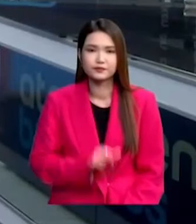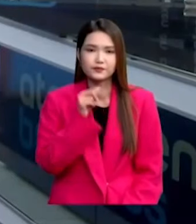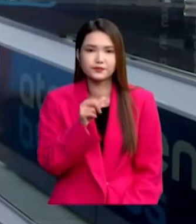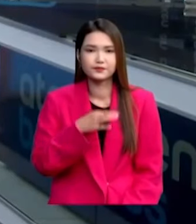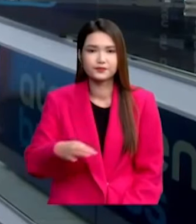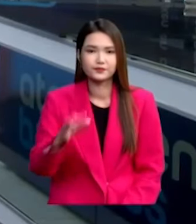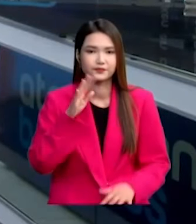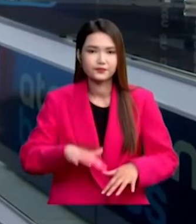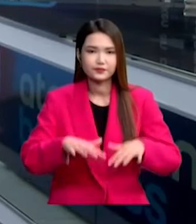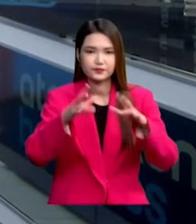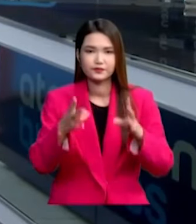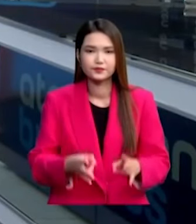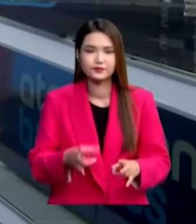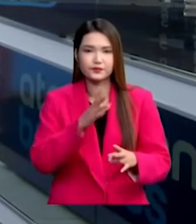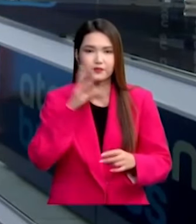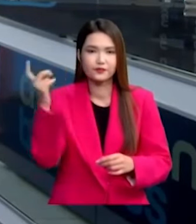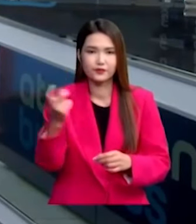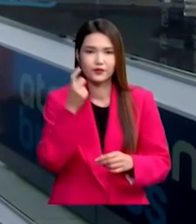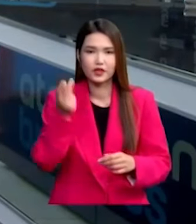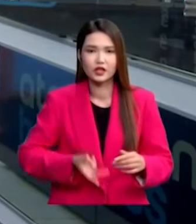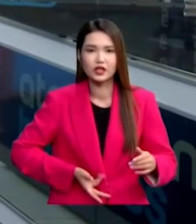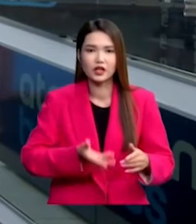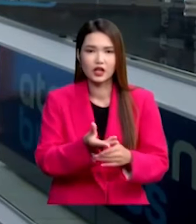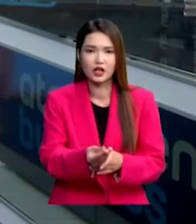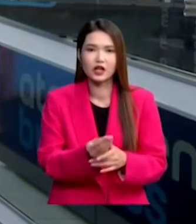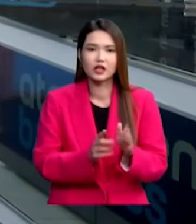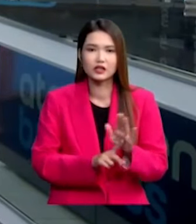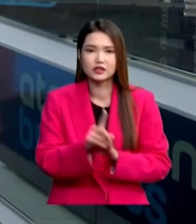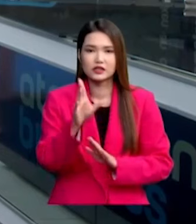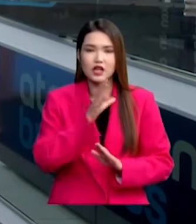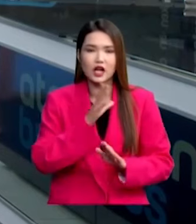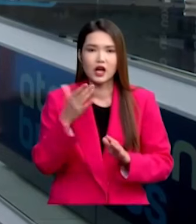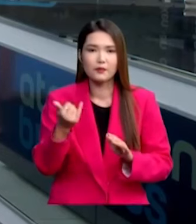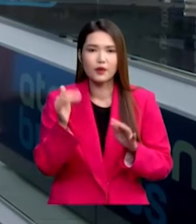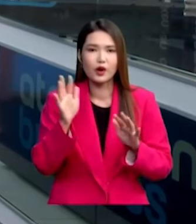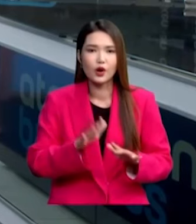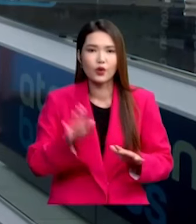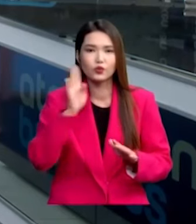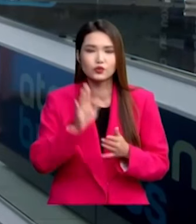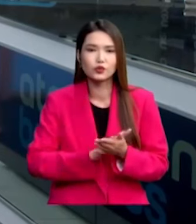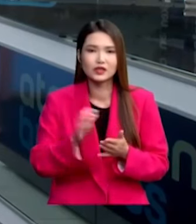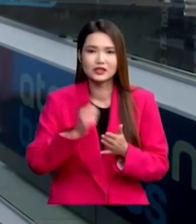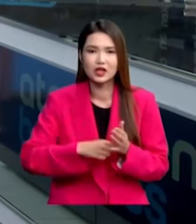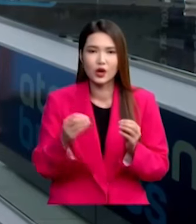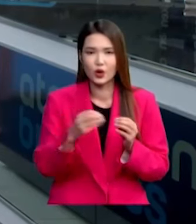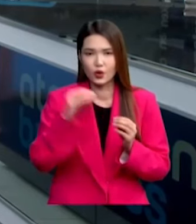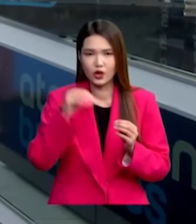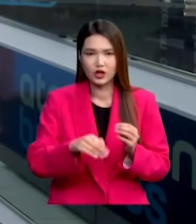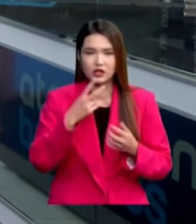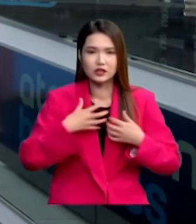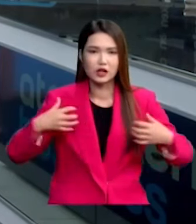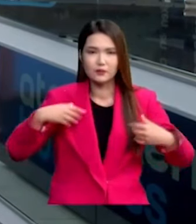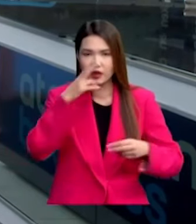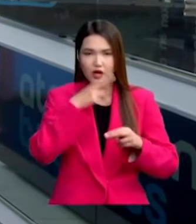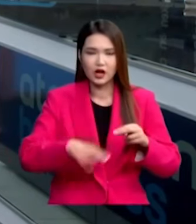Қостанай облысында тасқыннан зардап шеккен шаруаларға өтемақы төлене бастады. Аймақта қарғын судың салдарынан 10 мыңға жуық мал